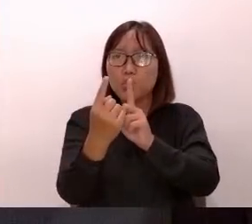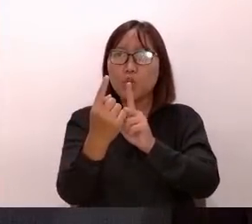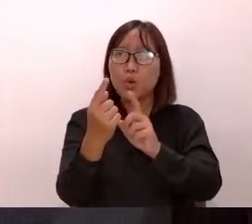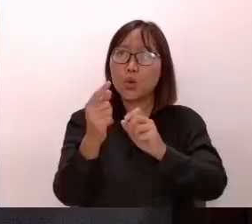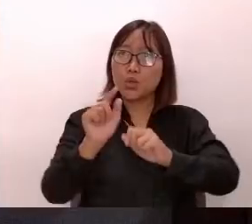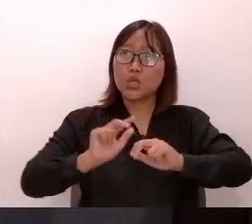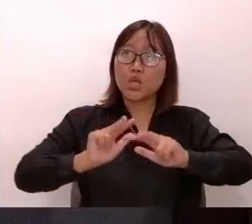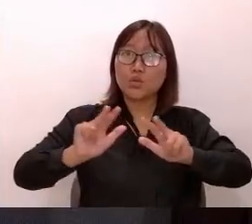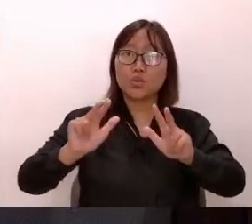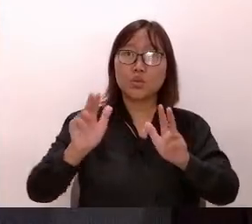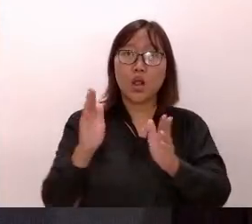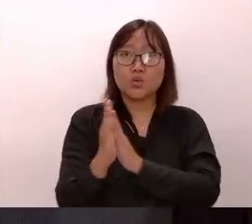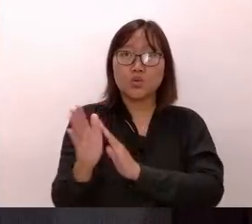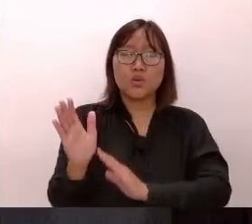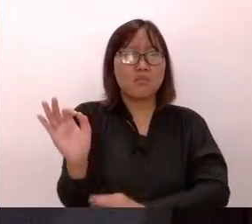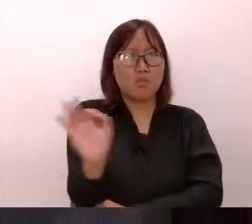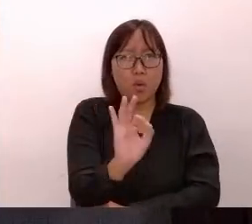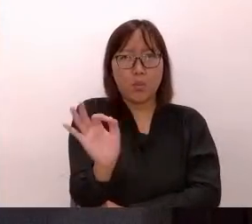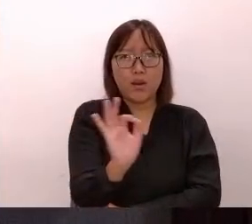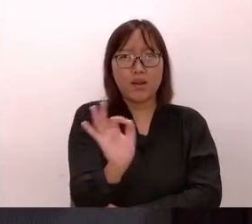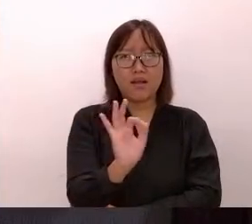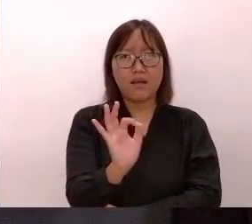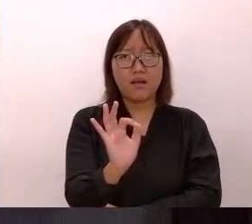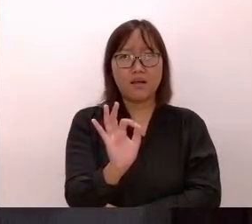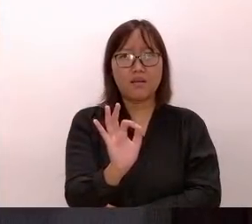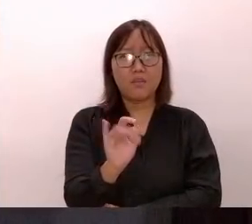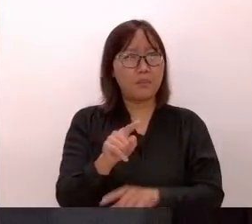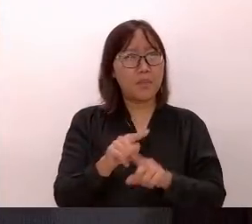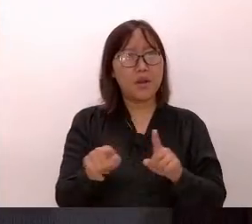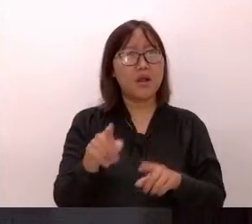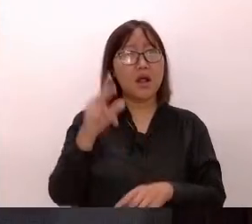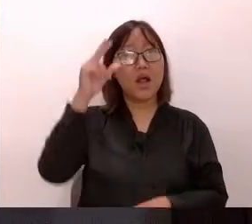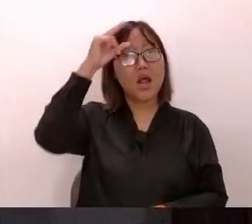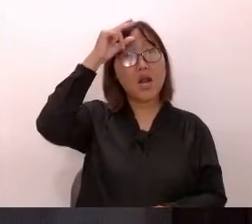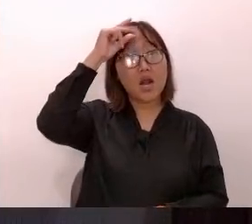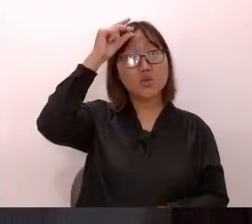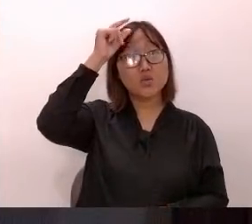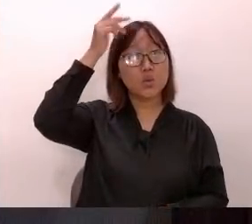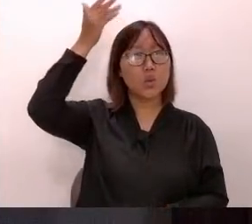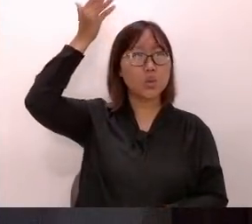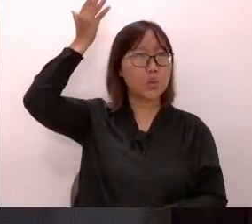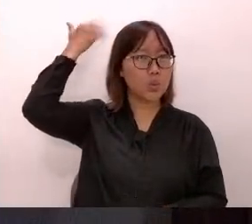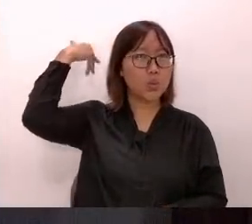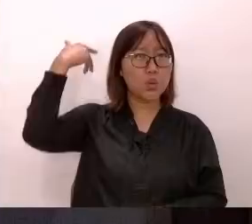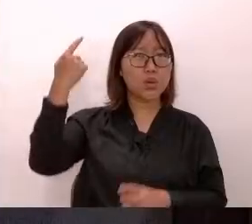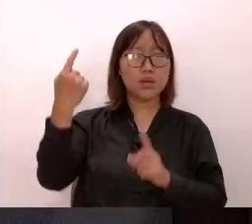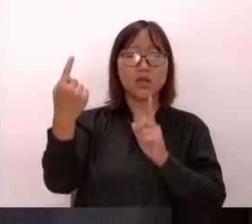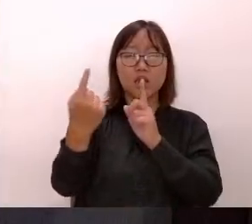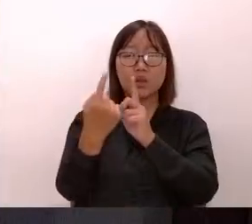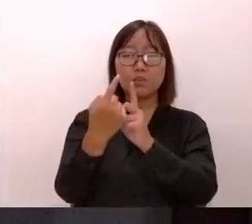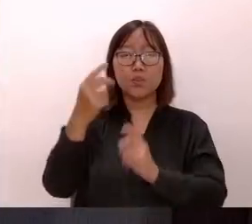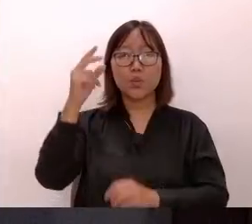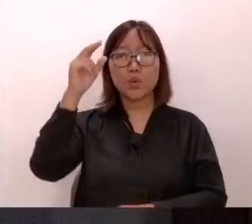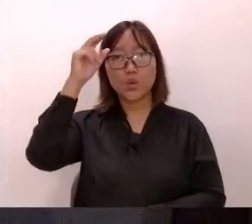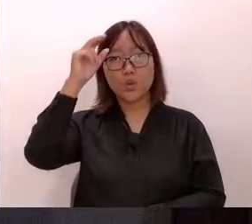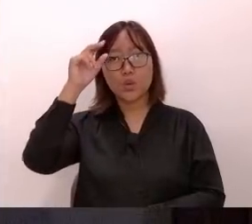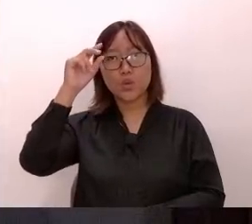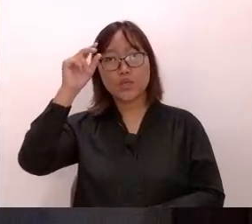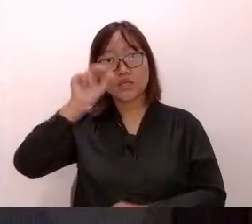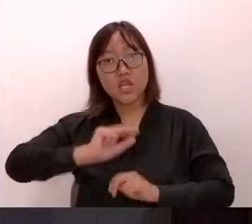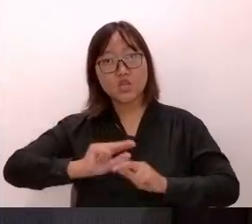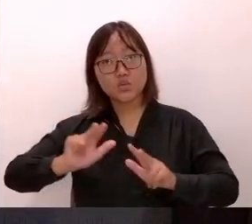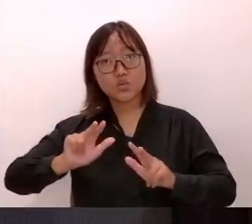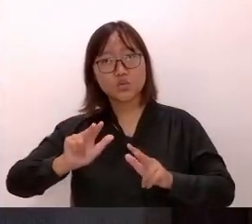rasul 2000 tahun sebelumnya nenek-nenek tetapi percaya